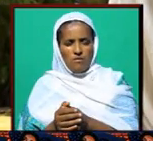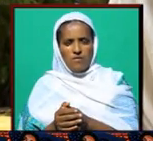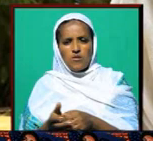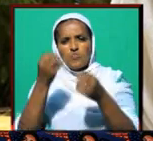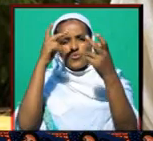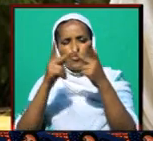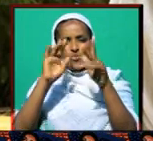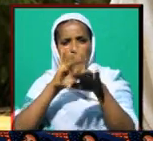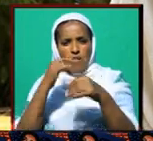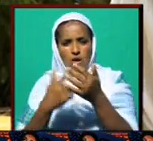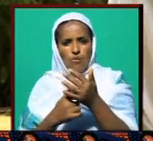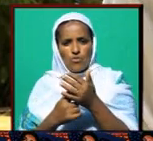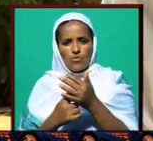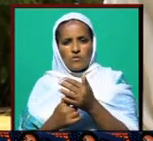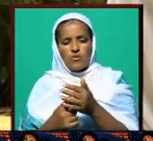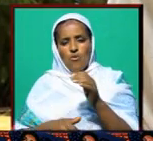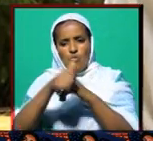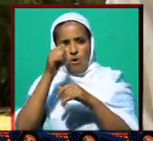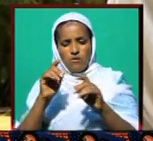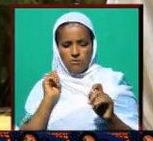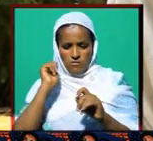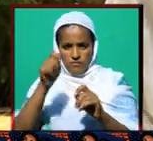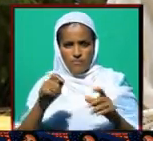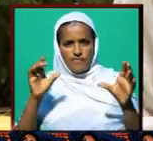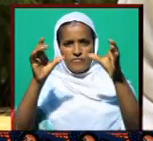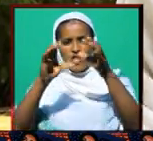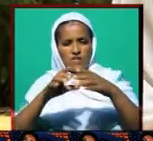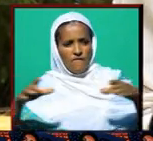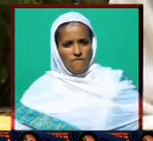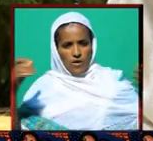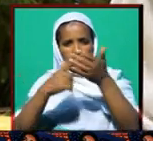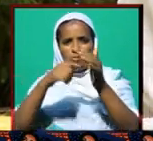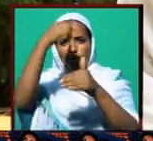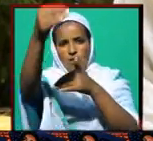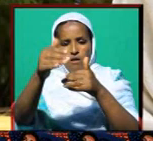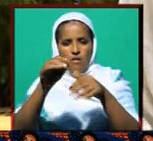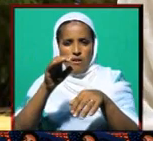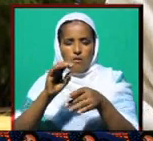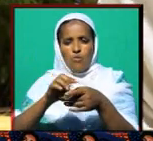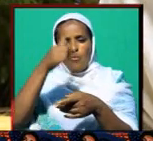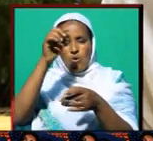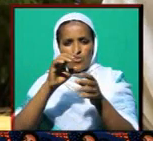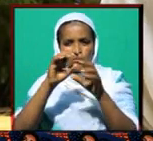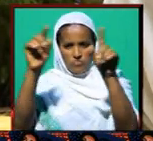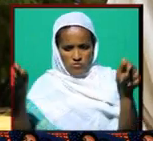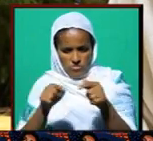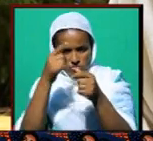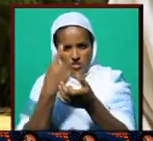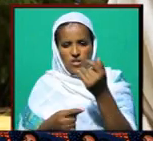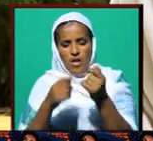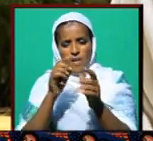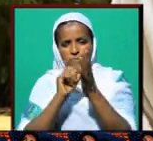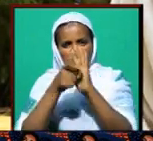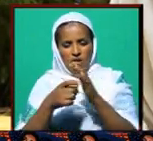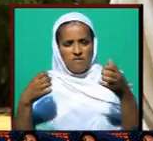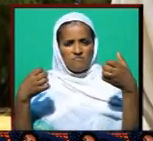ቅድስቱ ማለት ነው። ቅድስቱ እየቀረ ብዙ ቦታ ላይ አሁን ታዛ ይሰራል። የቅኔ ማህሌት ከዚያ አንድ ይሆናል፣ ከዚያ አንዱ ነው የሚሰራው ቀጥሎ ያለው